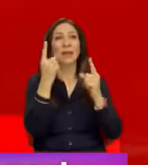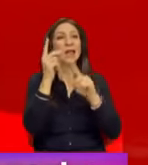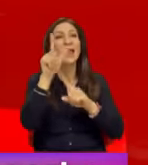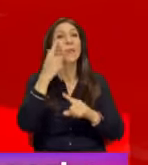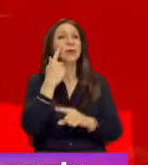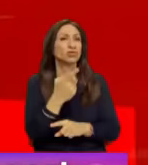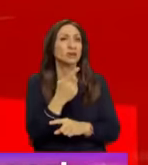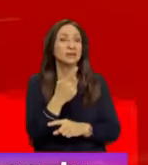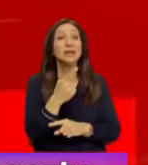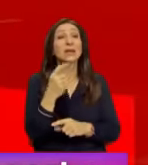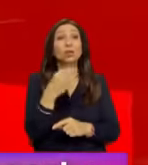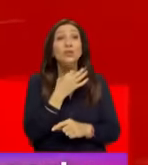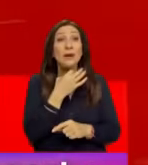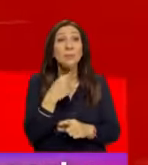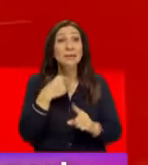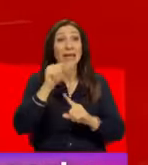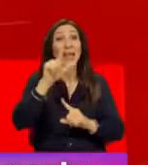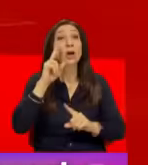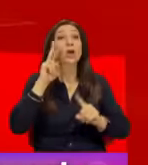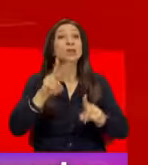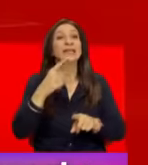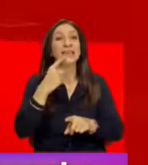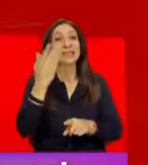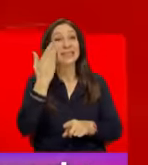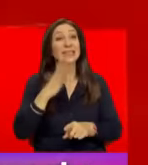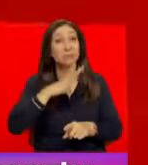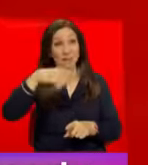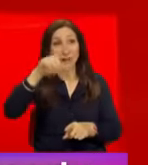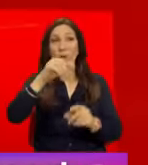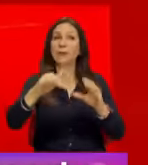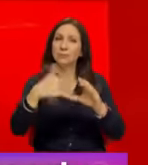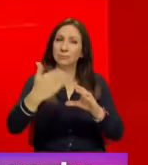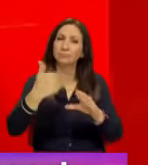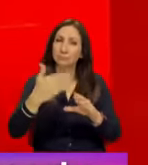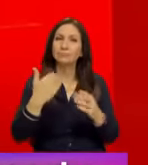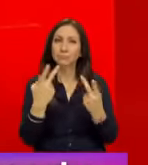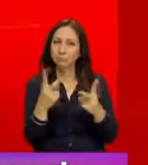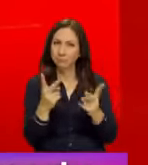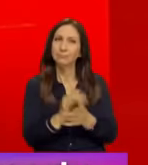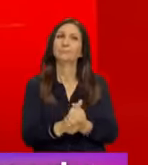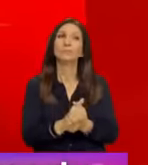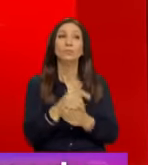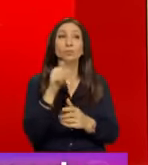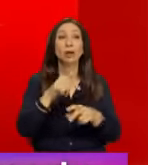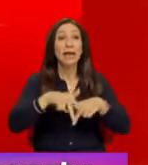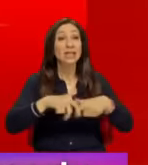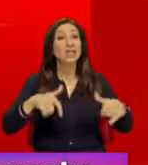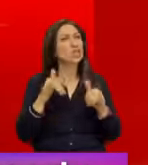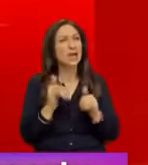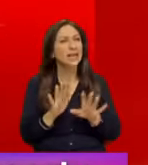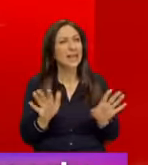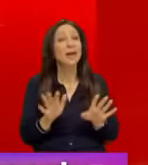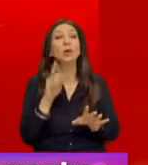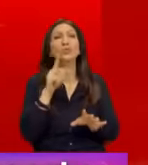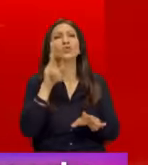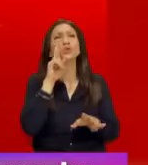bakacağız. Lütfen bizim ilimizi de gösterin diyen izleyicilerimiz varsa onlar da yazıp göndersinler. Bugün başlığımız şaka değil. Peki